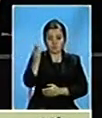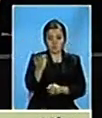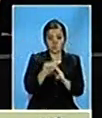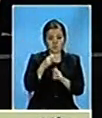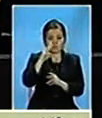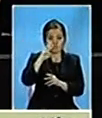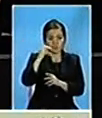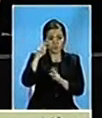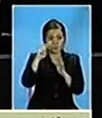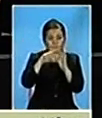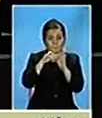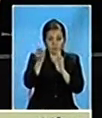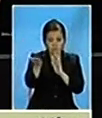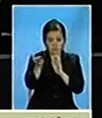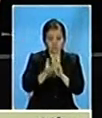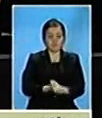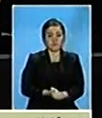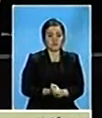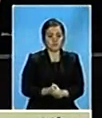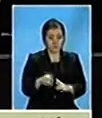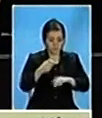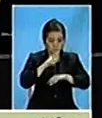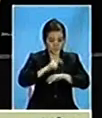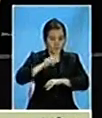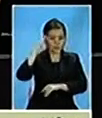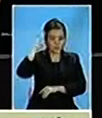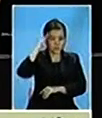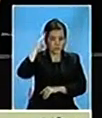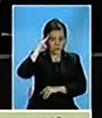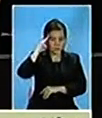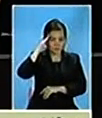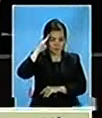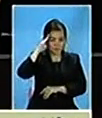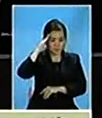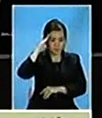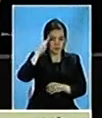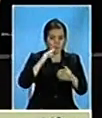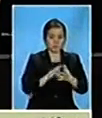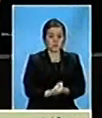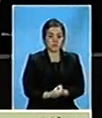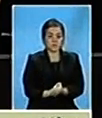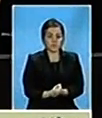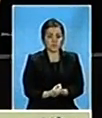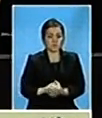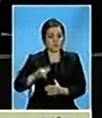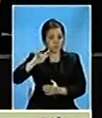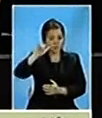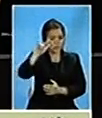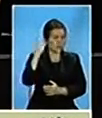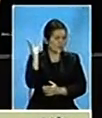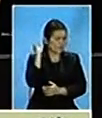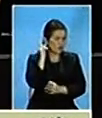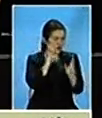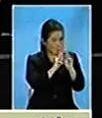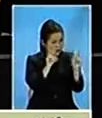เรียนท่านประธานวุฒิสภาที่เคารพกับผมพลอากาศเอกวิวิทย์คงศักดิ์สมาชิกวุฒิสภาผมอาจจะฟังท่านพูดแล้วก็มีความเ